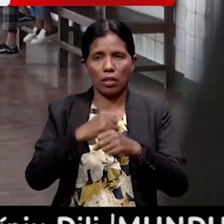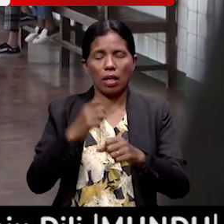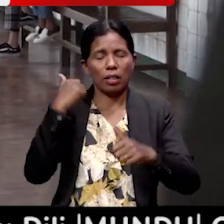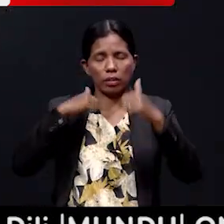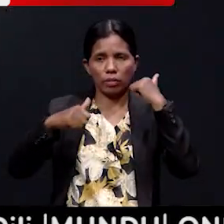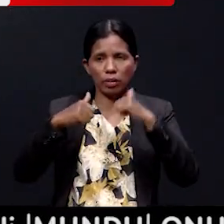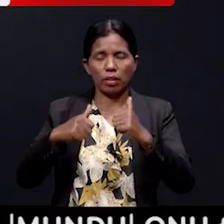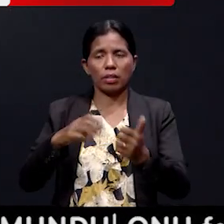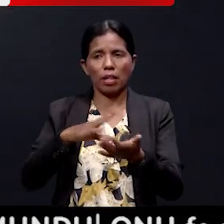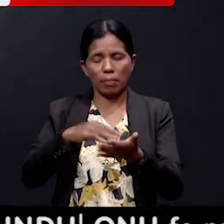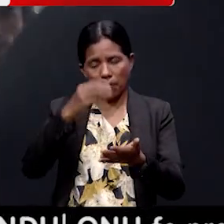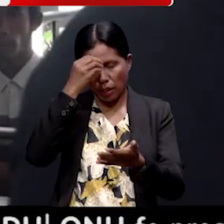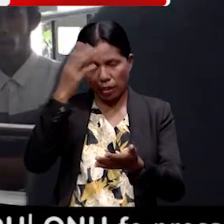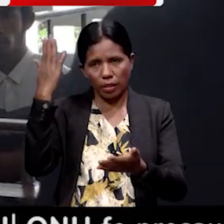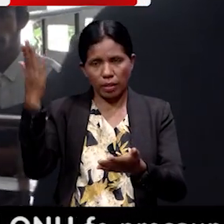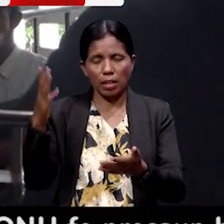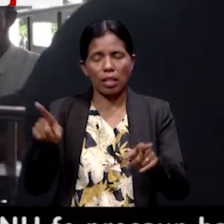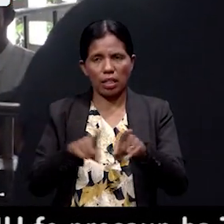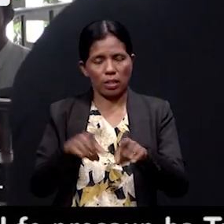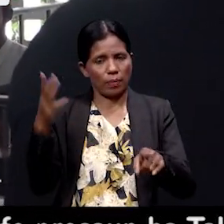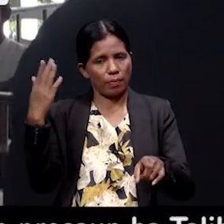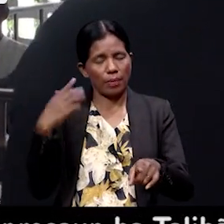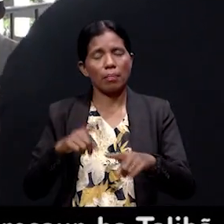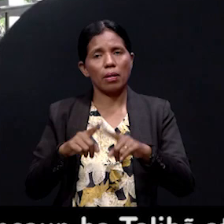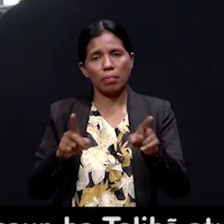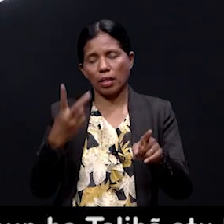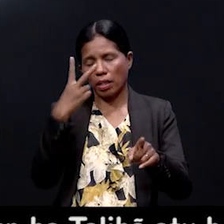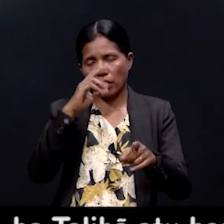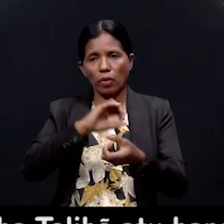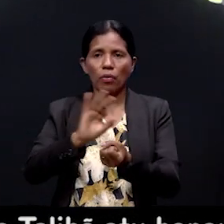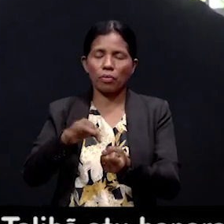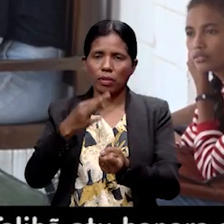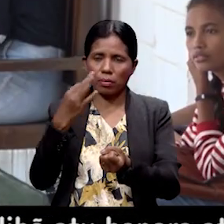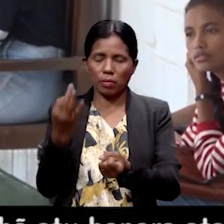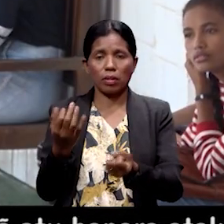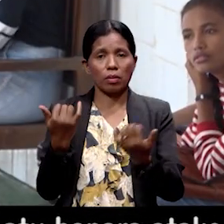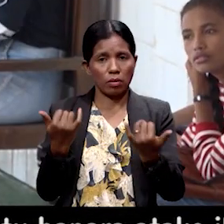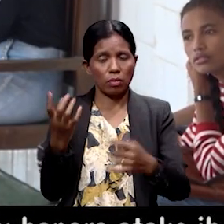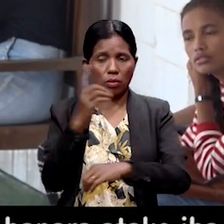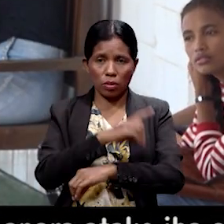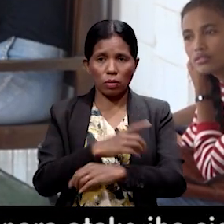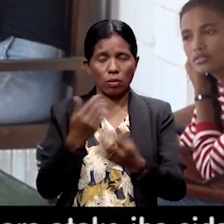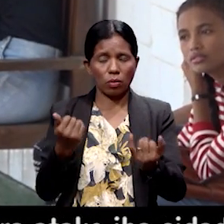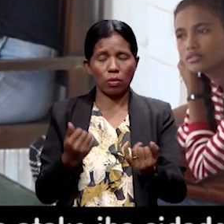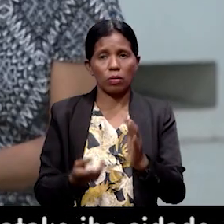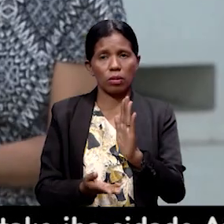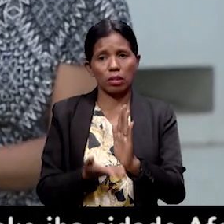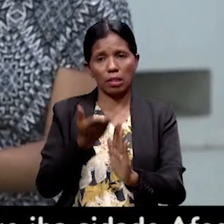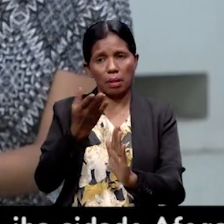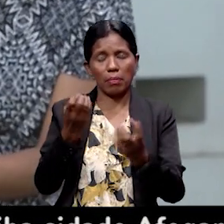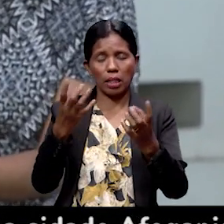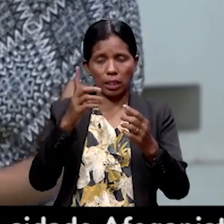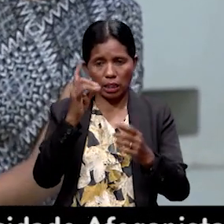atividade aulas presencial hanesang baibain. Mai be hareba coronavirus lebe makohin lorong número sa makasih adili,